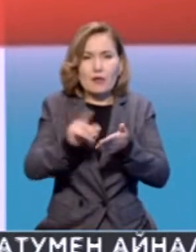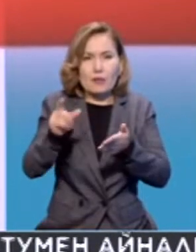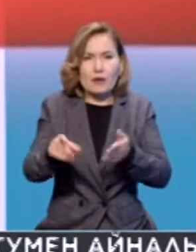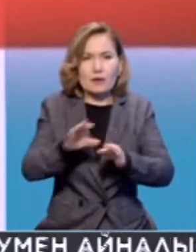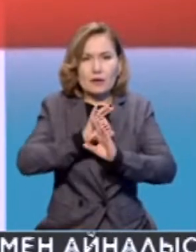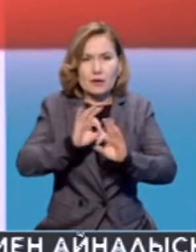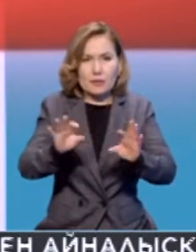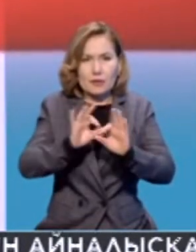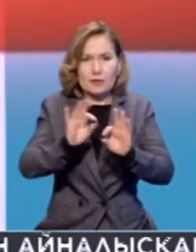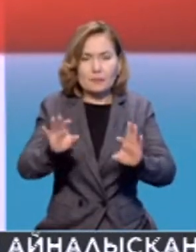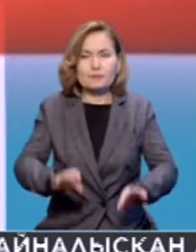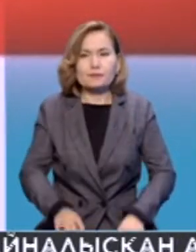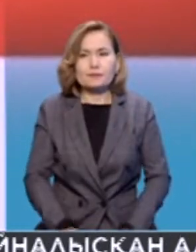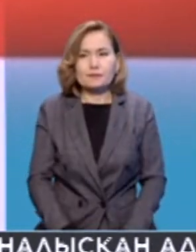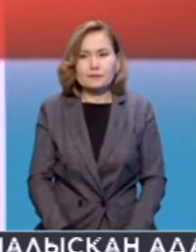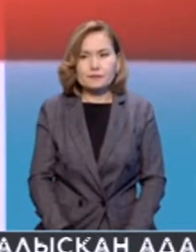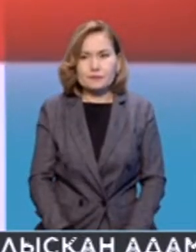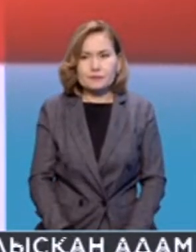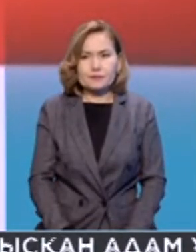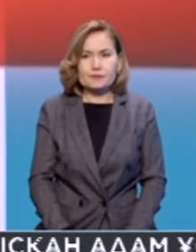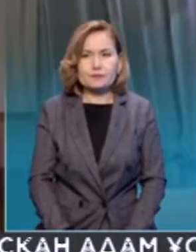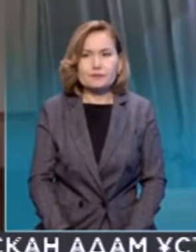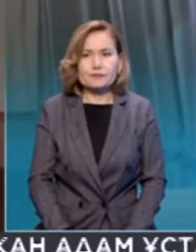Жалғас Сәдібекұлы тарқатып айтады.